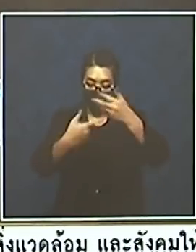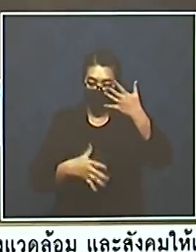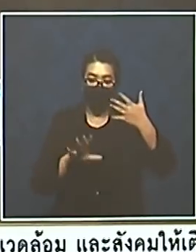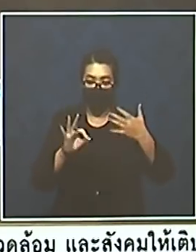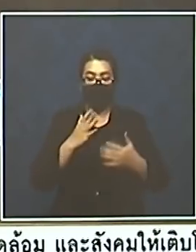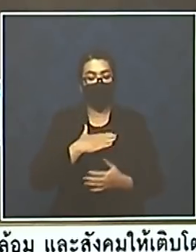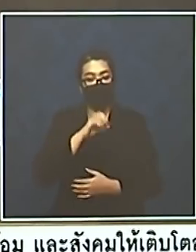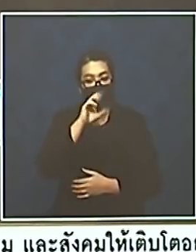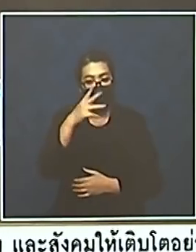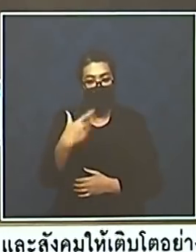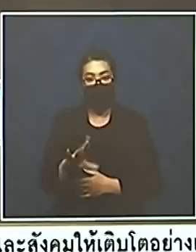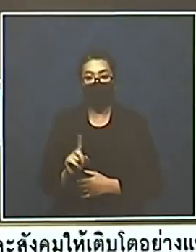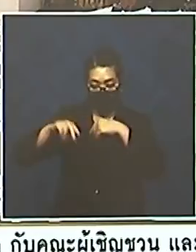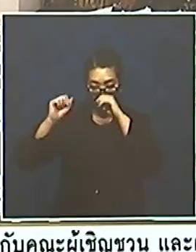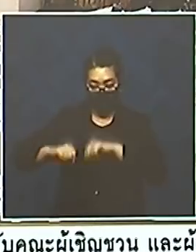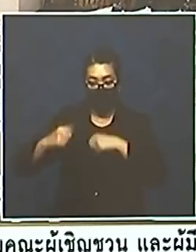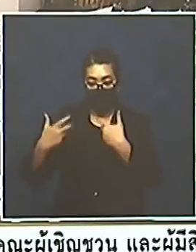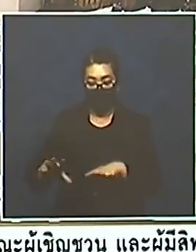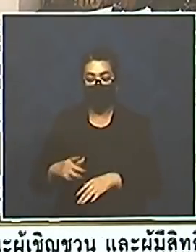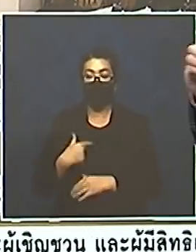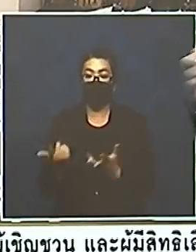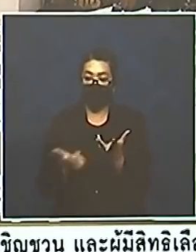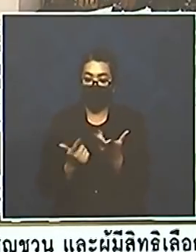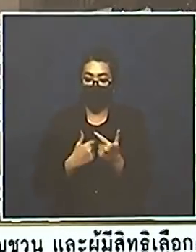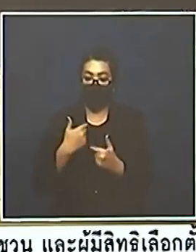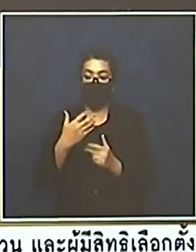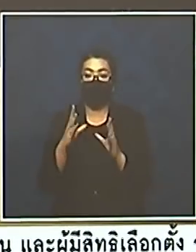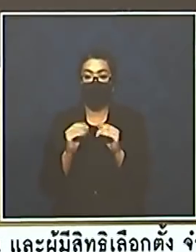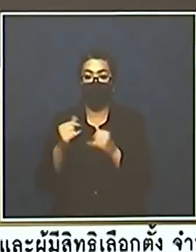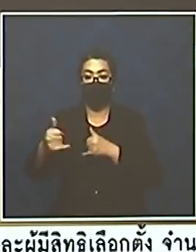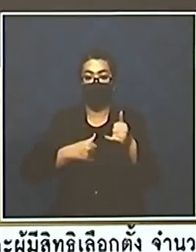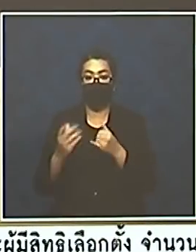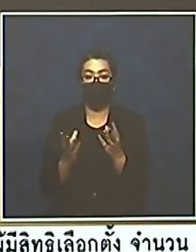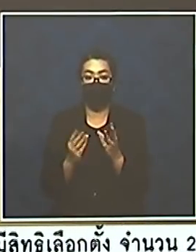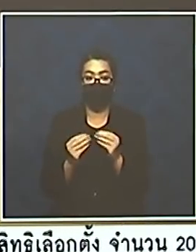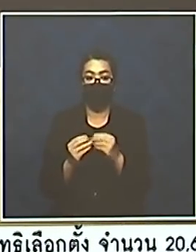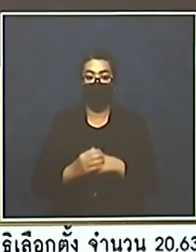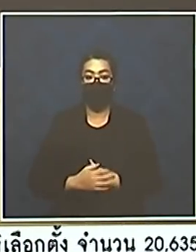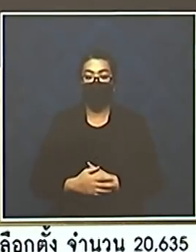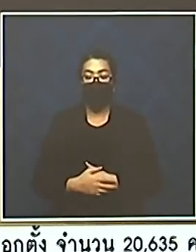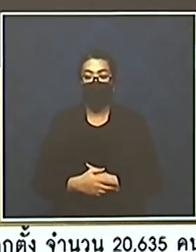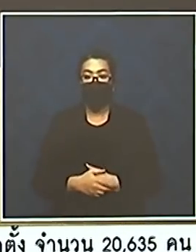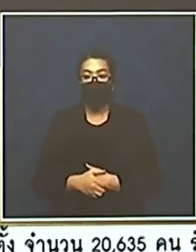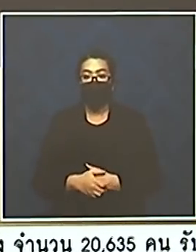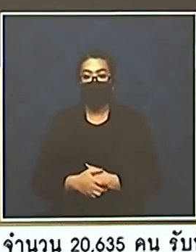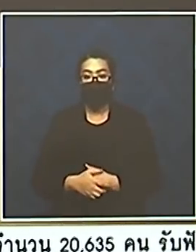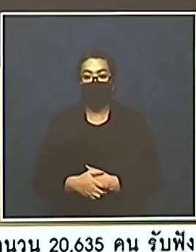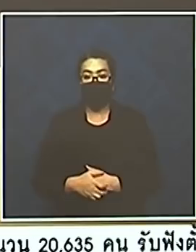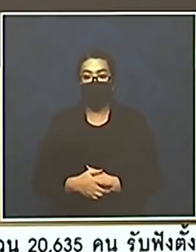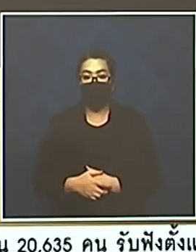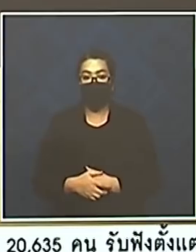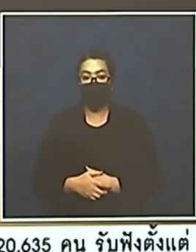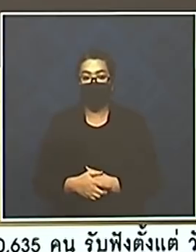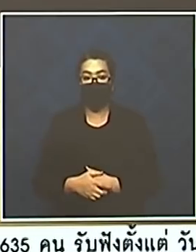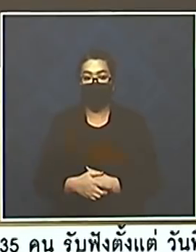ติดตามเรื่องราวของนักการเมืองส.ส.รวมไปจนกระทั่งถึงผู้คนหลากหลายประเภทได้เพราะฉะนั้นมันจึงอยู่ในความสนใ